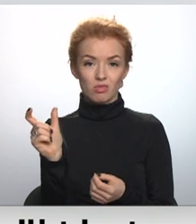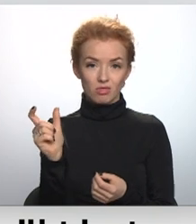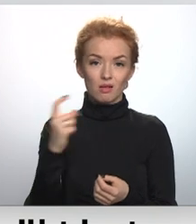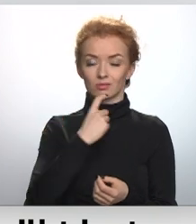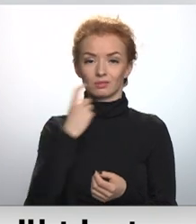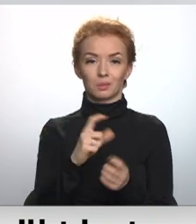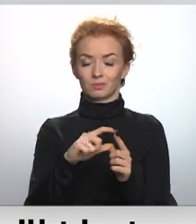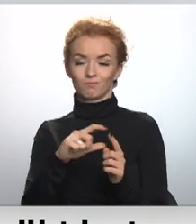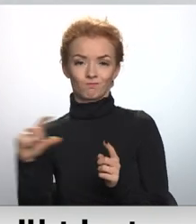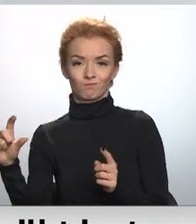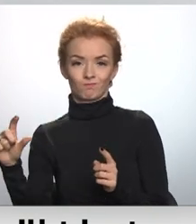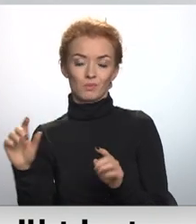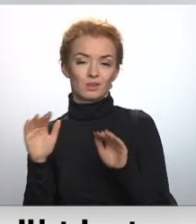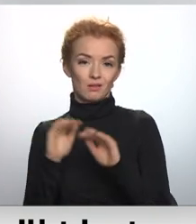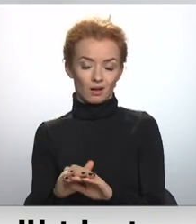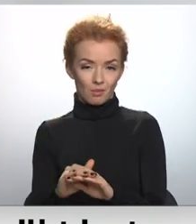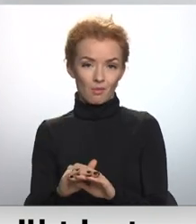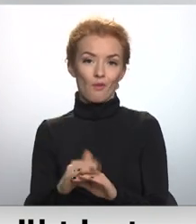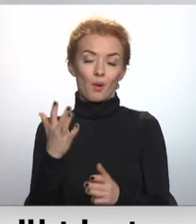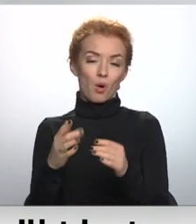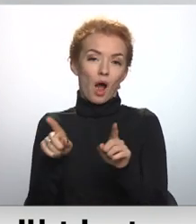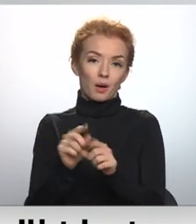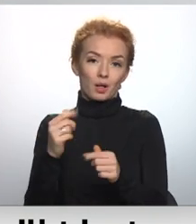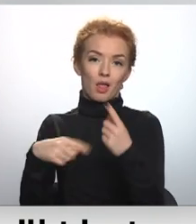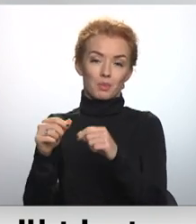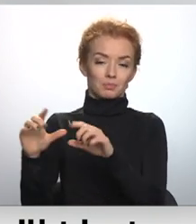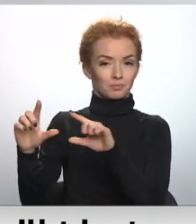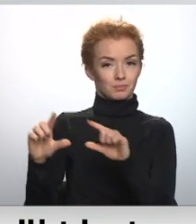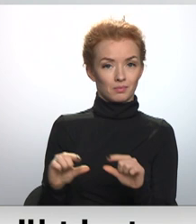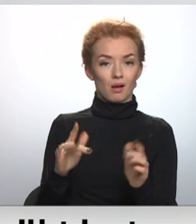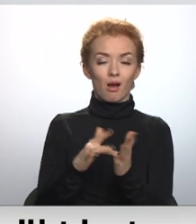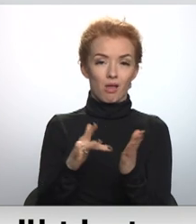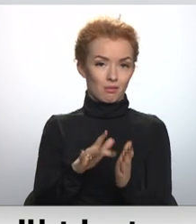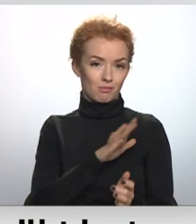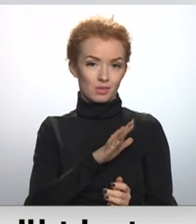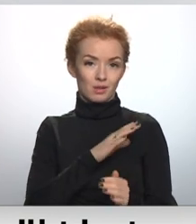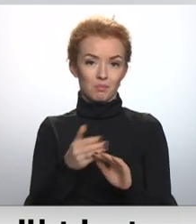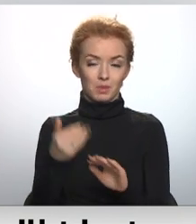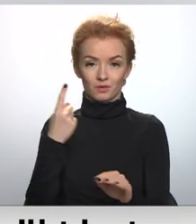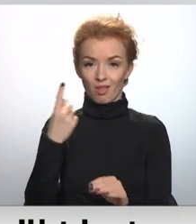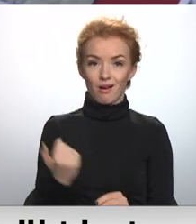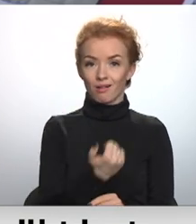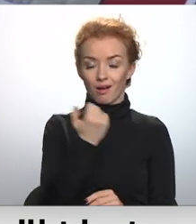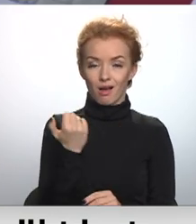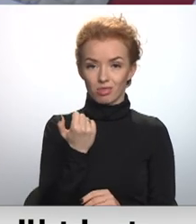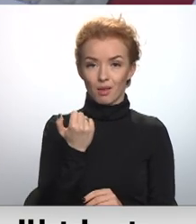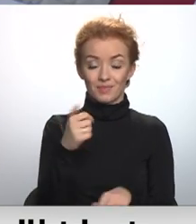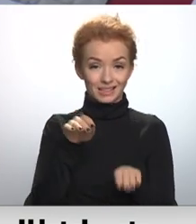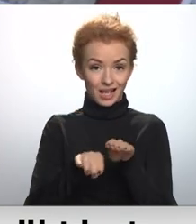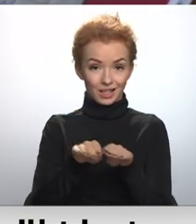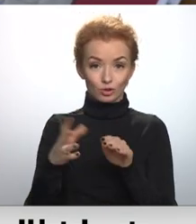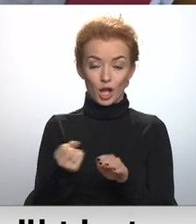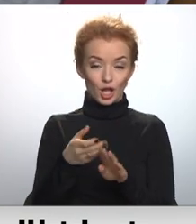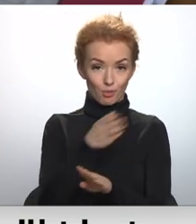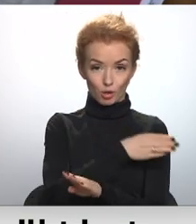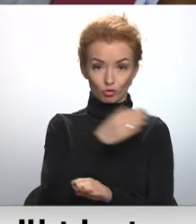stabilizēsies un tomēr nonāks atpakaļ tajās robežās, kā tā bija pirms gada. Salīdzinot ar